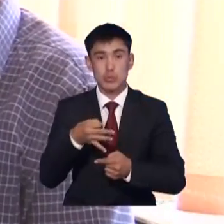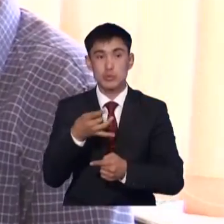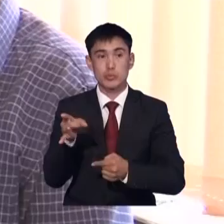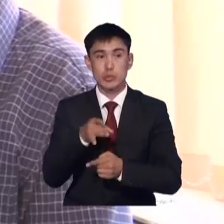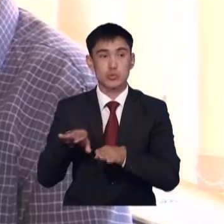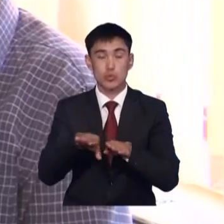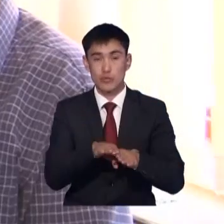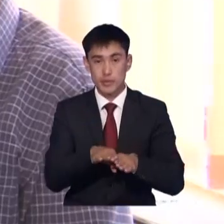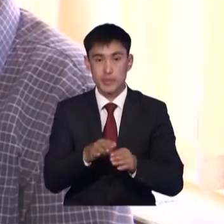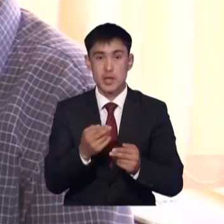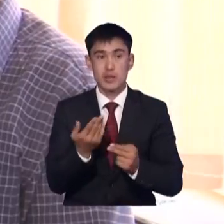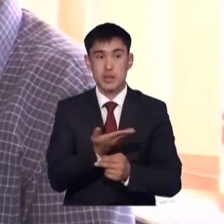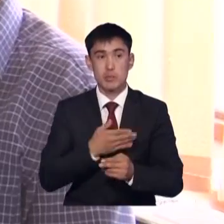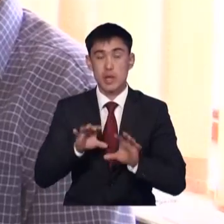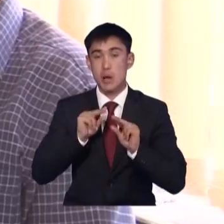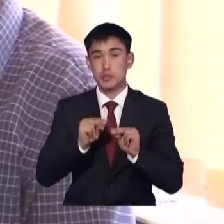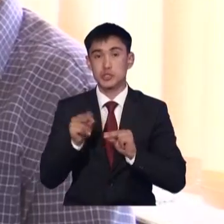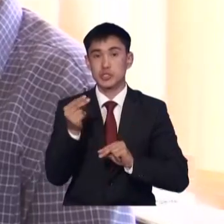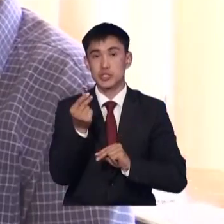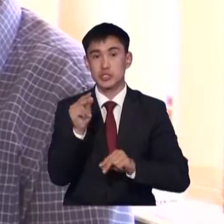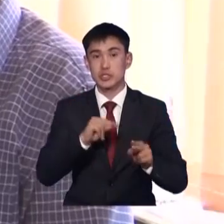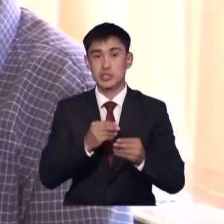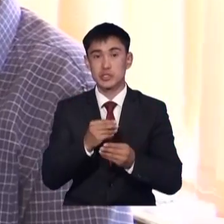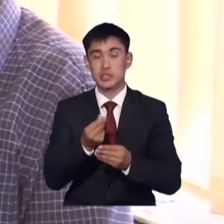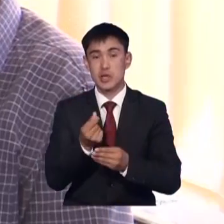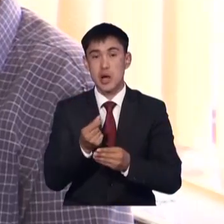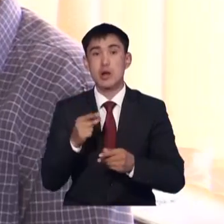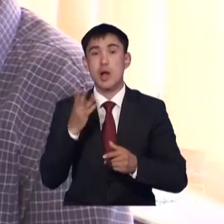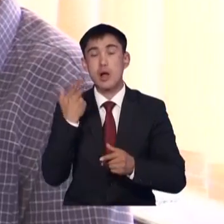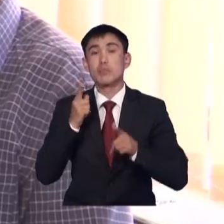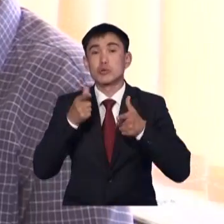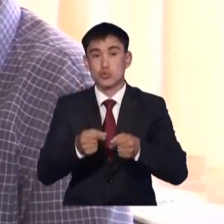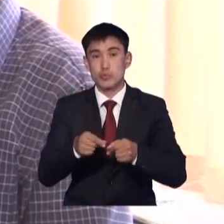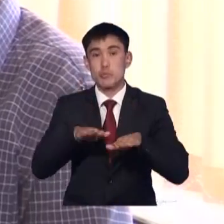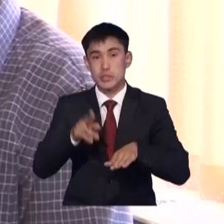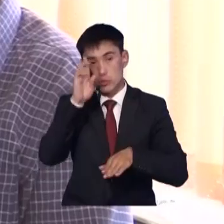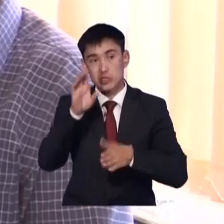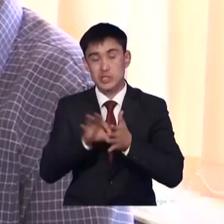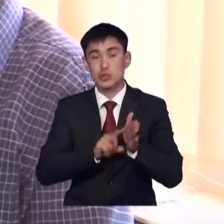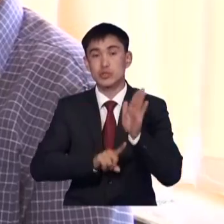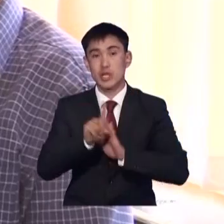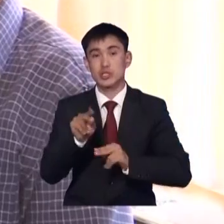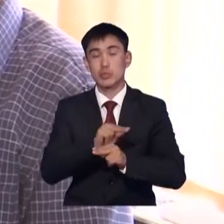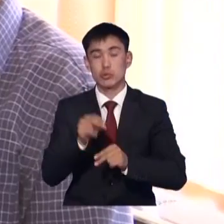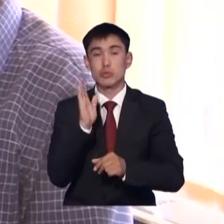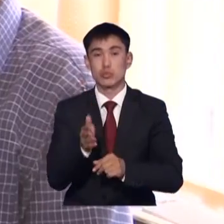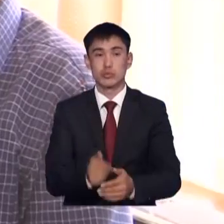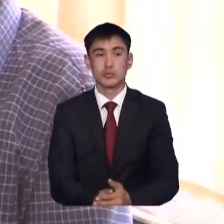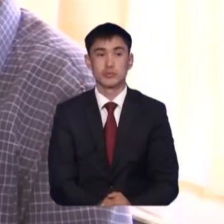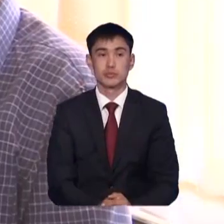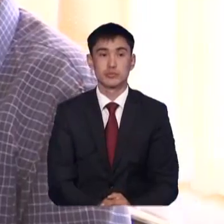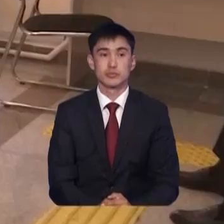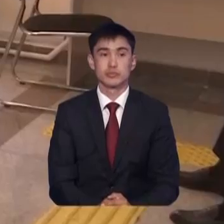республиканском уровне нам были обещаны денежные средства Как только они поступят в Местный бюджет сразу же будут начаты ремонтные